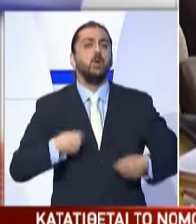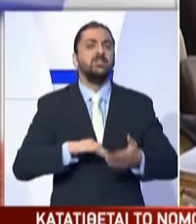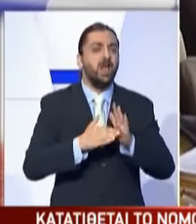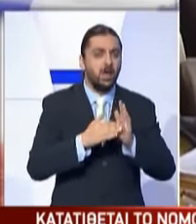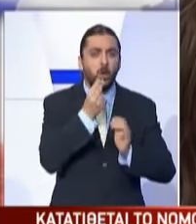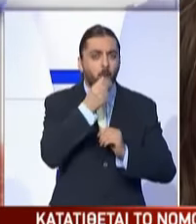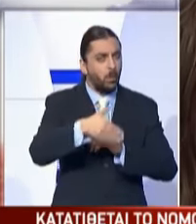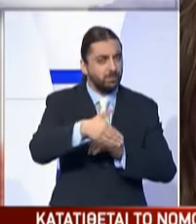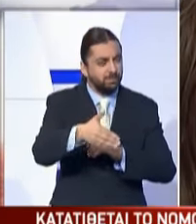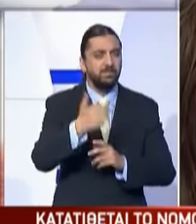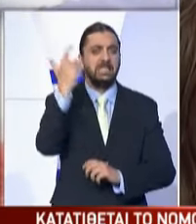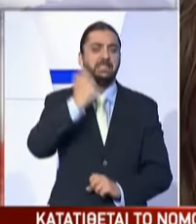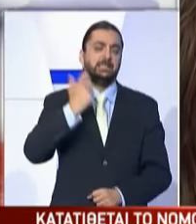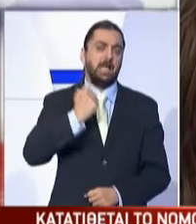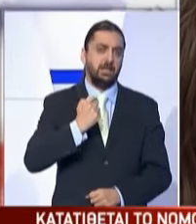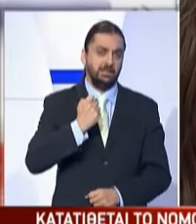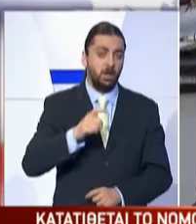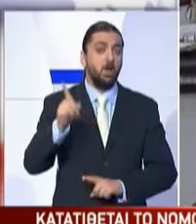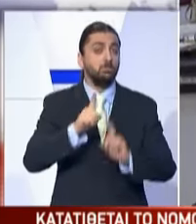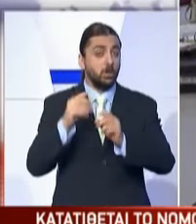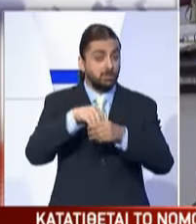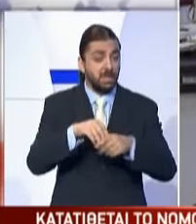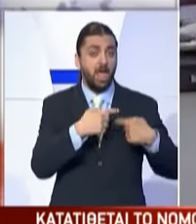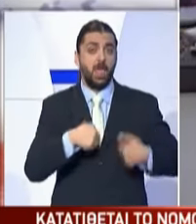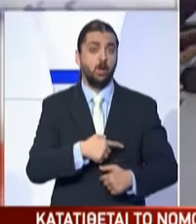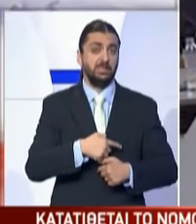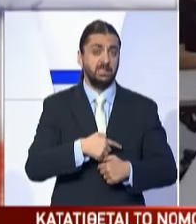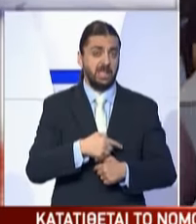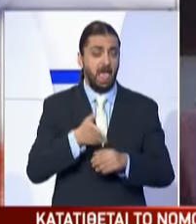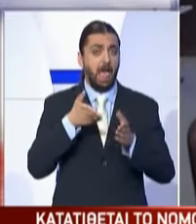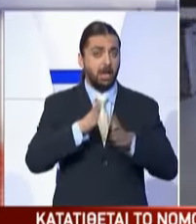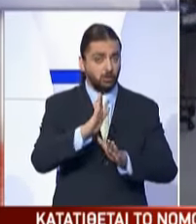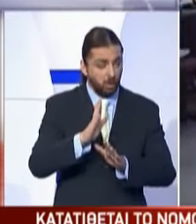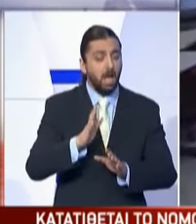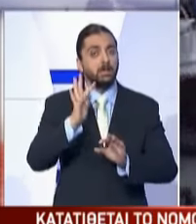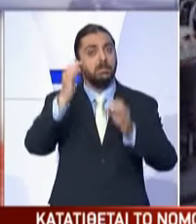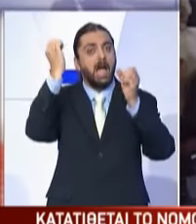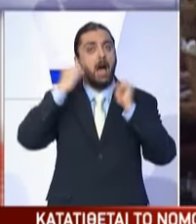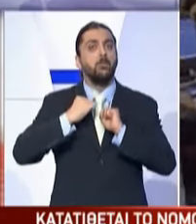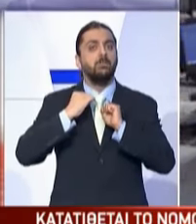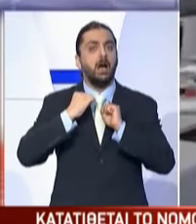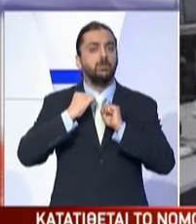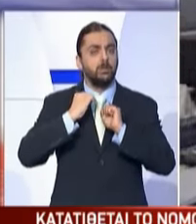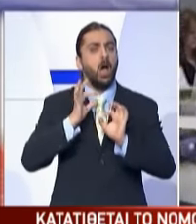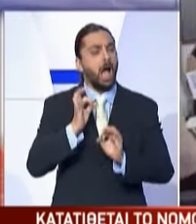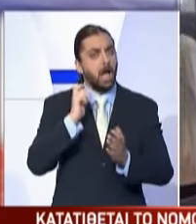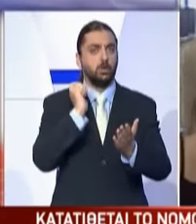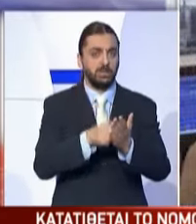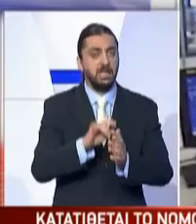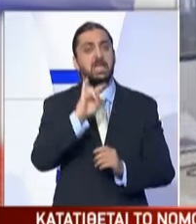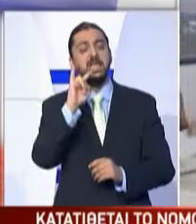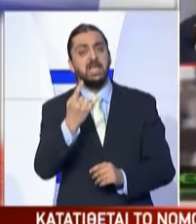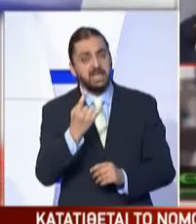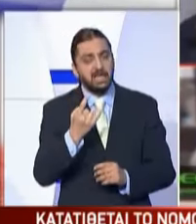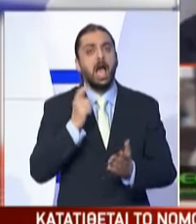σύνταξη. Όσοι ενταχθούν στο σχέδιο θελούσιας εξόδου θα μπορούν να λάβουν το σύνολο της προβλεπόμενης αποζημίωσης ή την εξαγορά πλασματικών